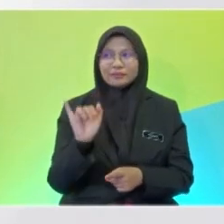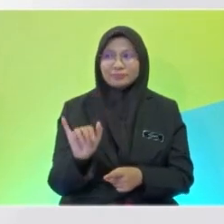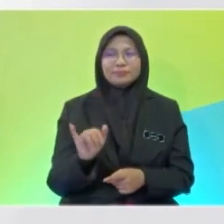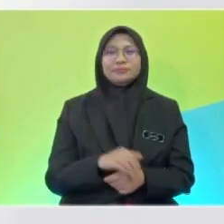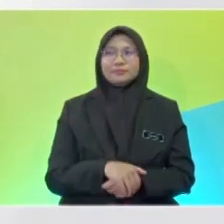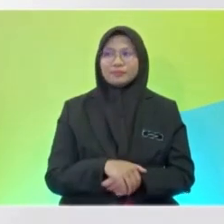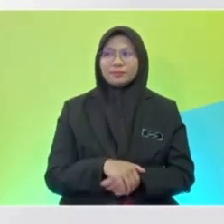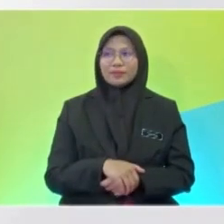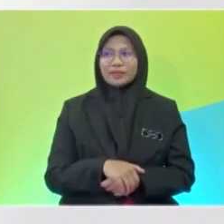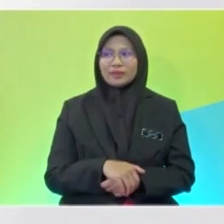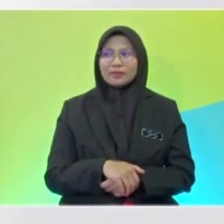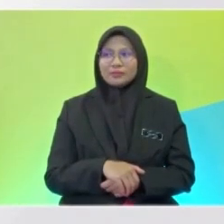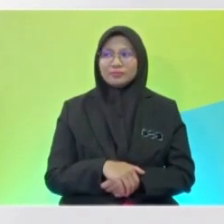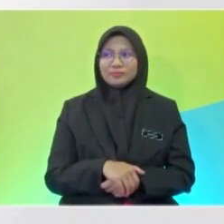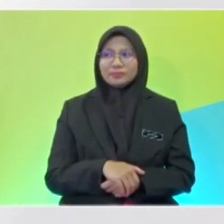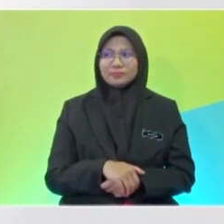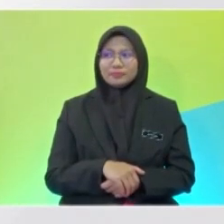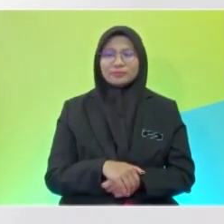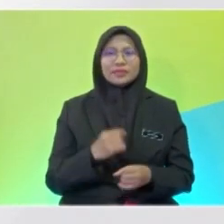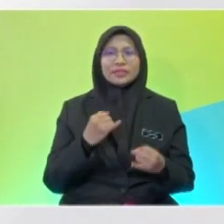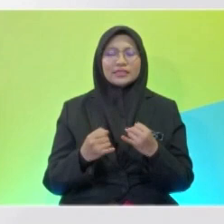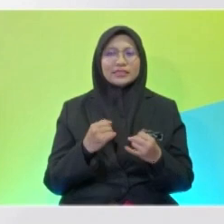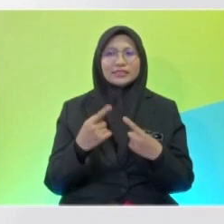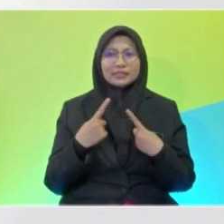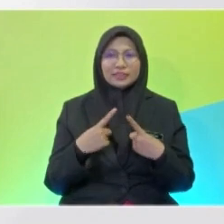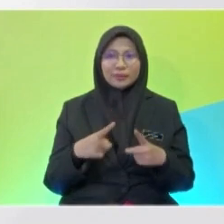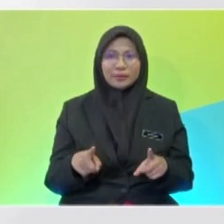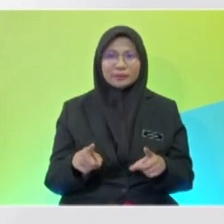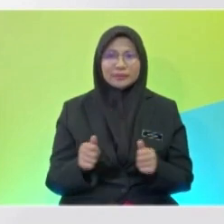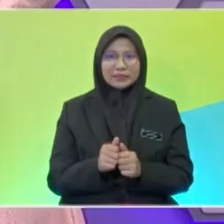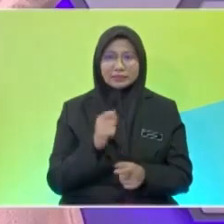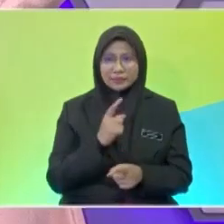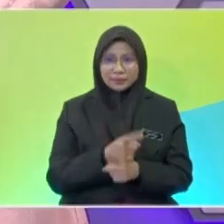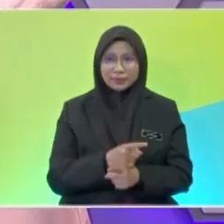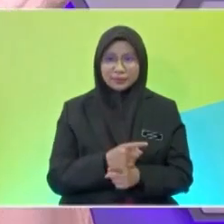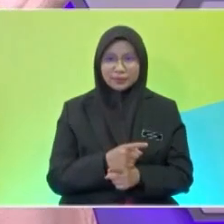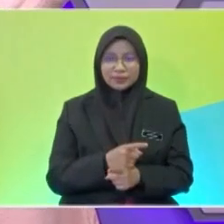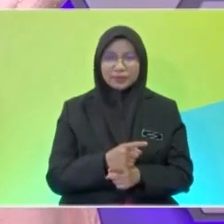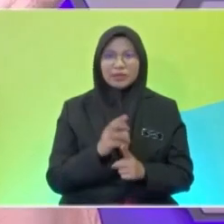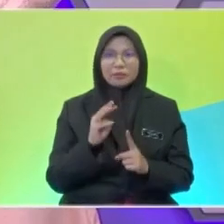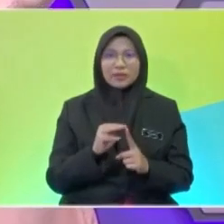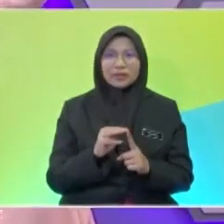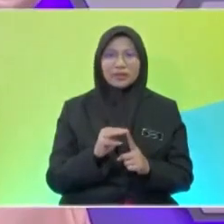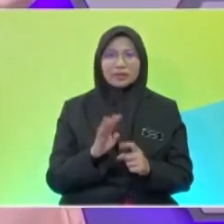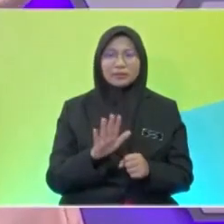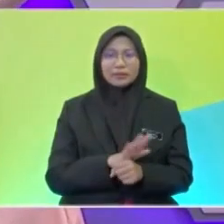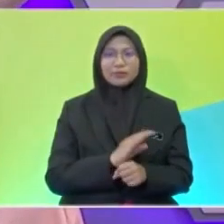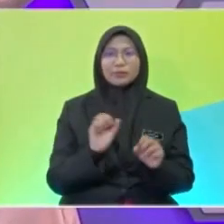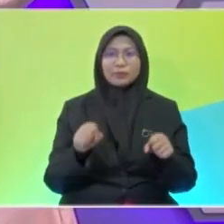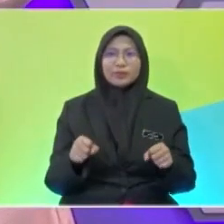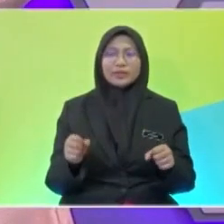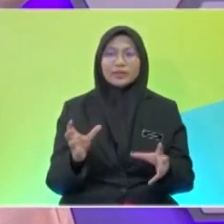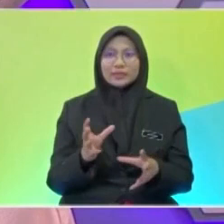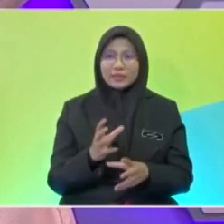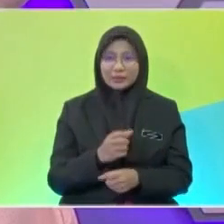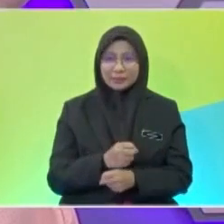semua jawaban diberikan dengan betul markah yang penuh dan diperoleh oleh calon